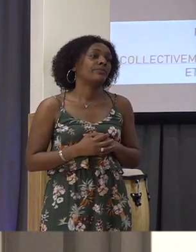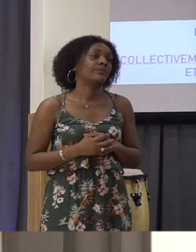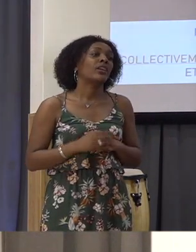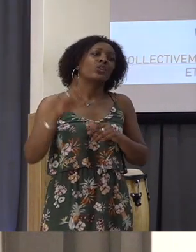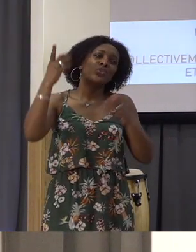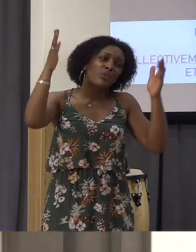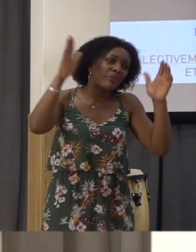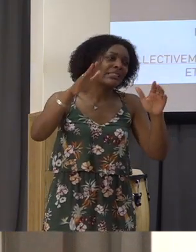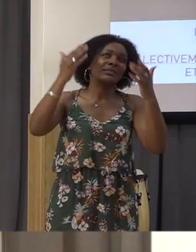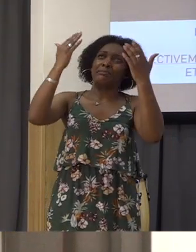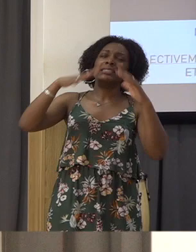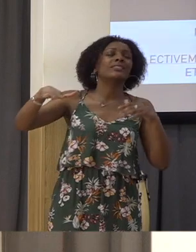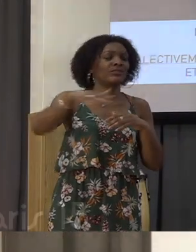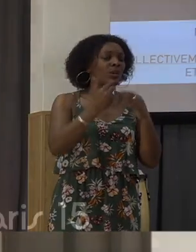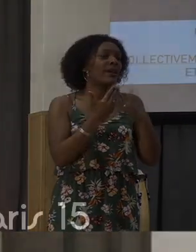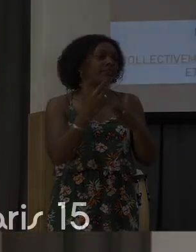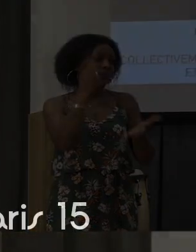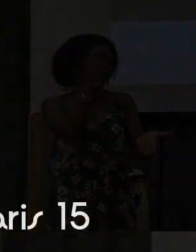matin. Amen.